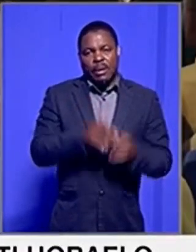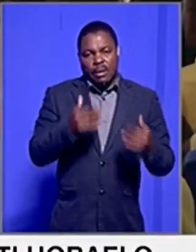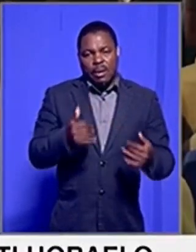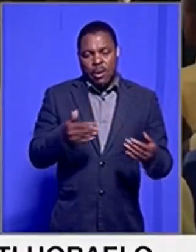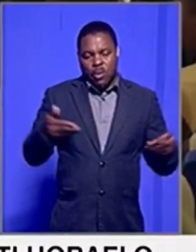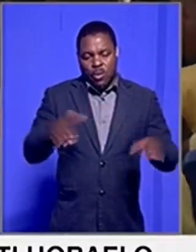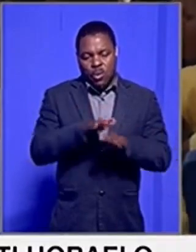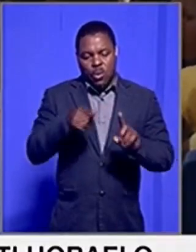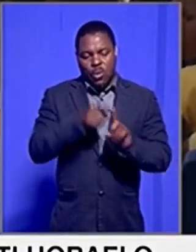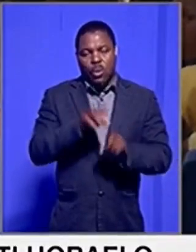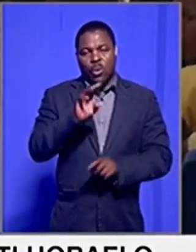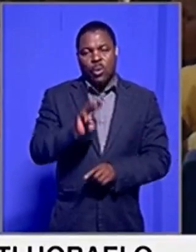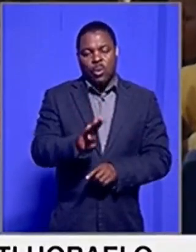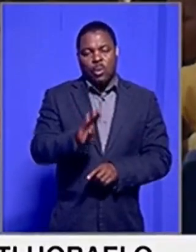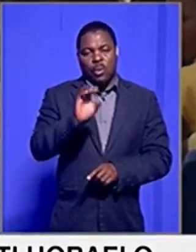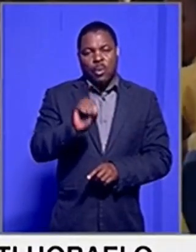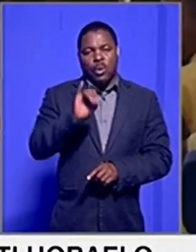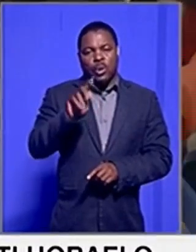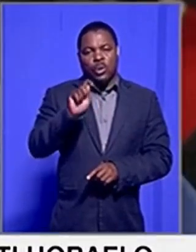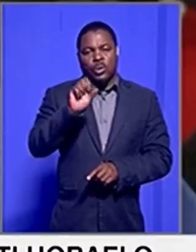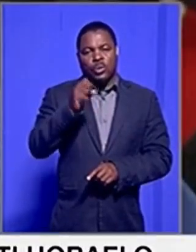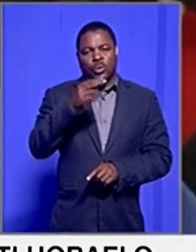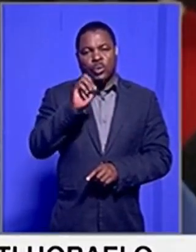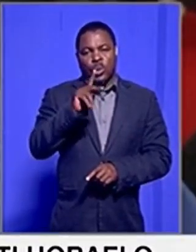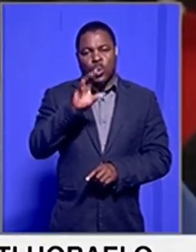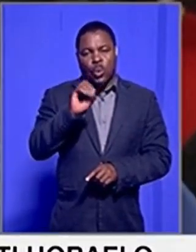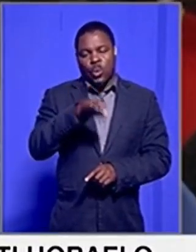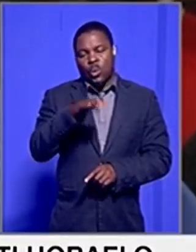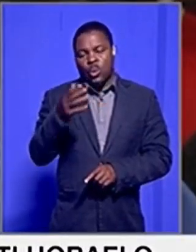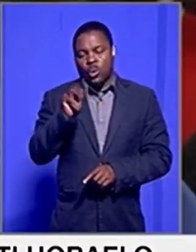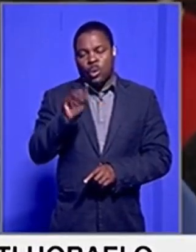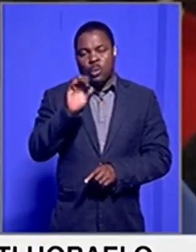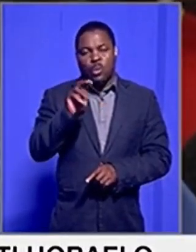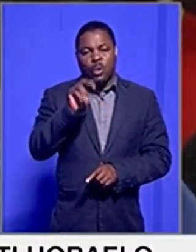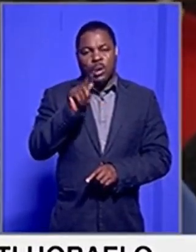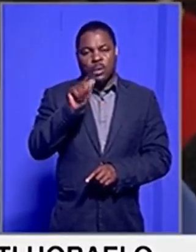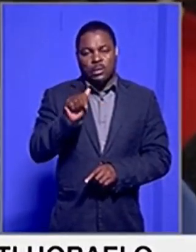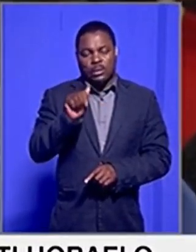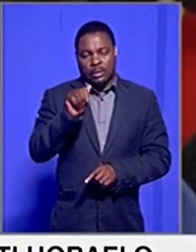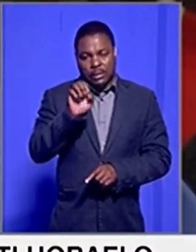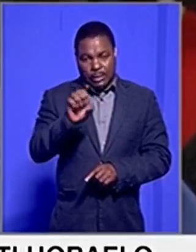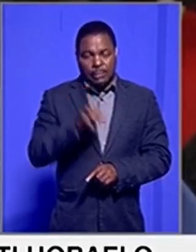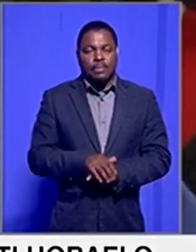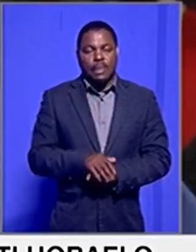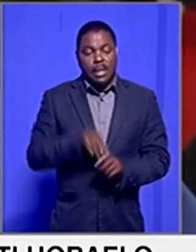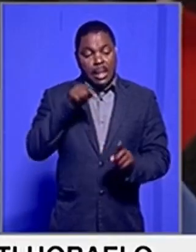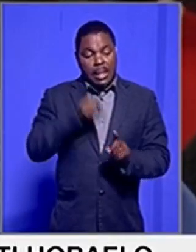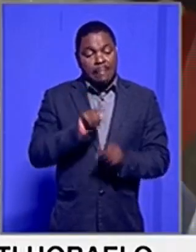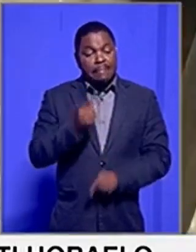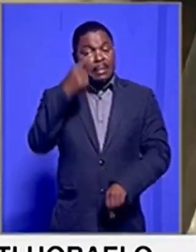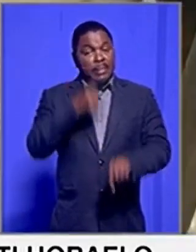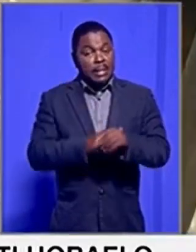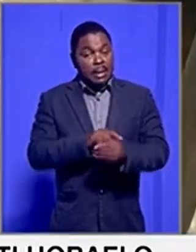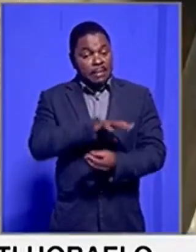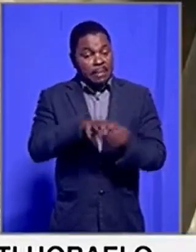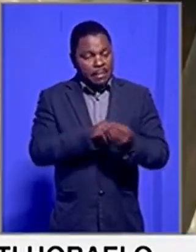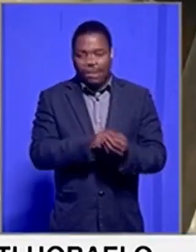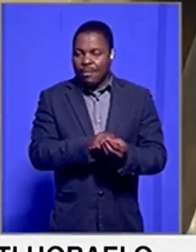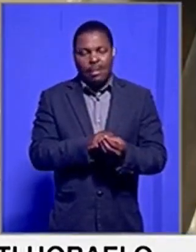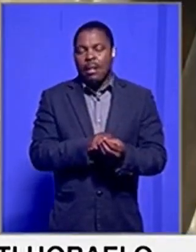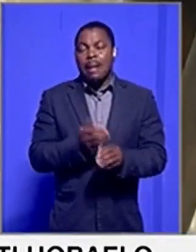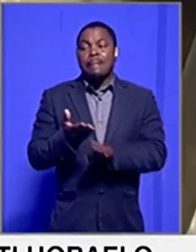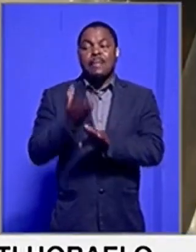ga boitshoko monate. Ene mo familing ya rona ga se ga ntlha se se diragala ke ngwana wa bobedi.